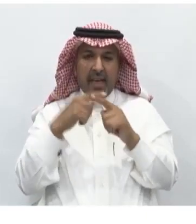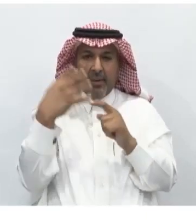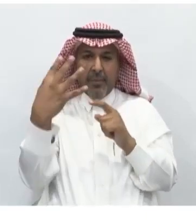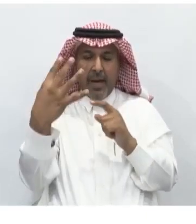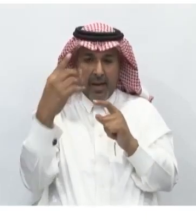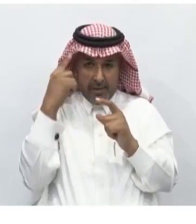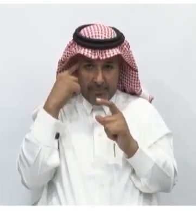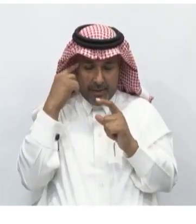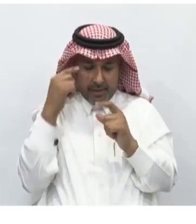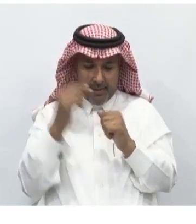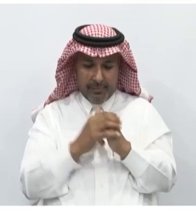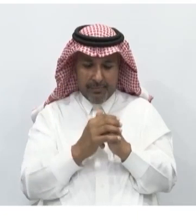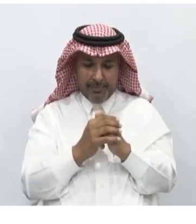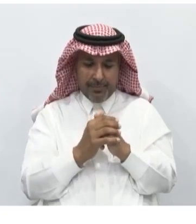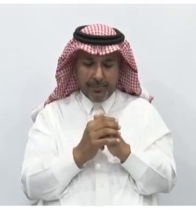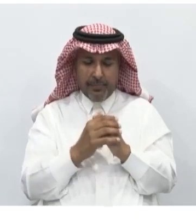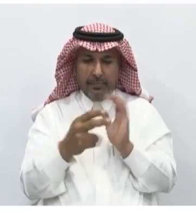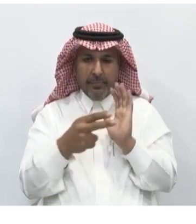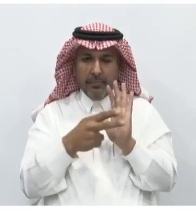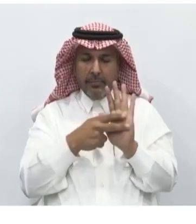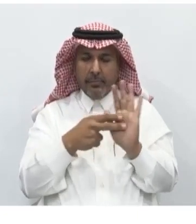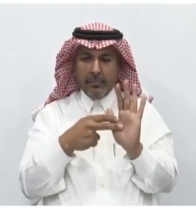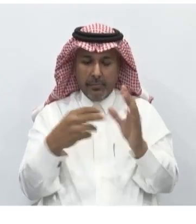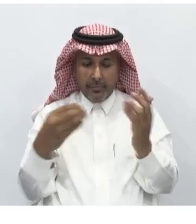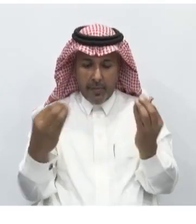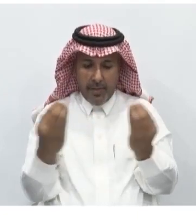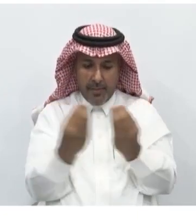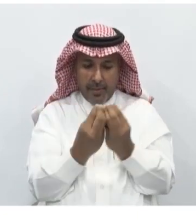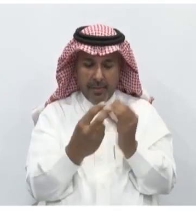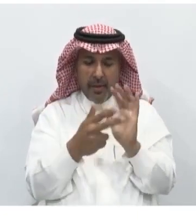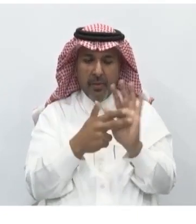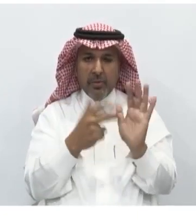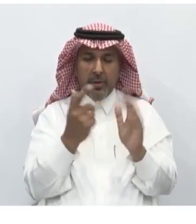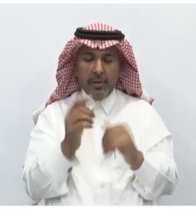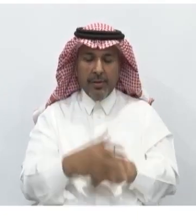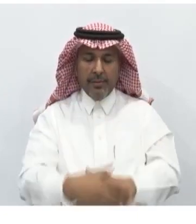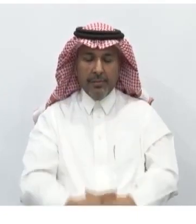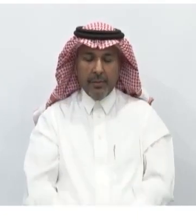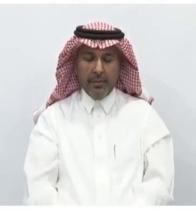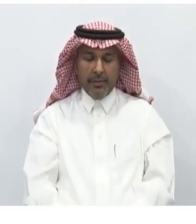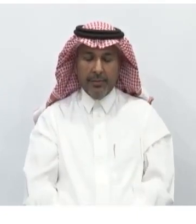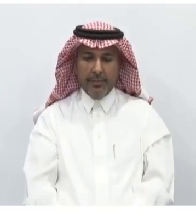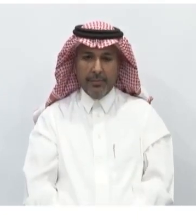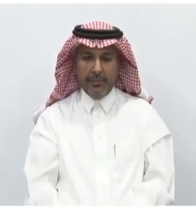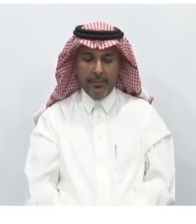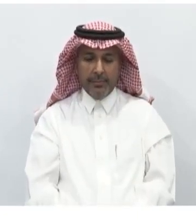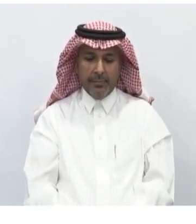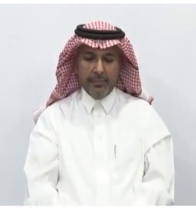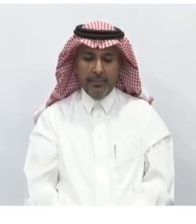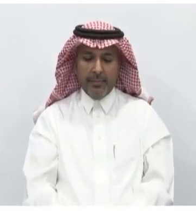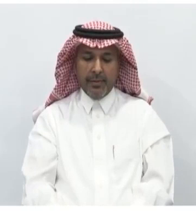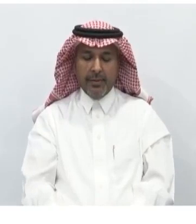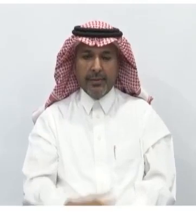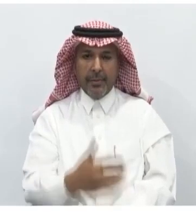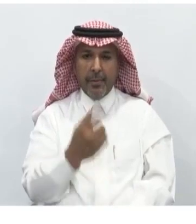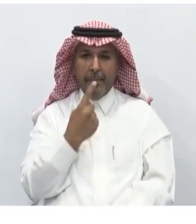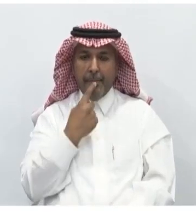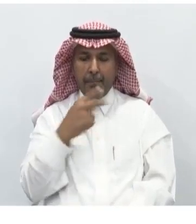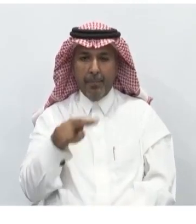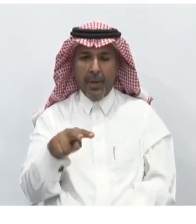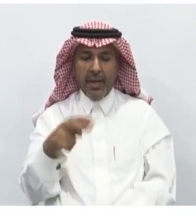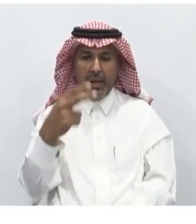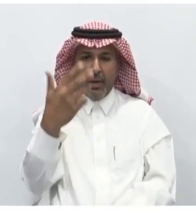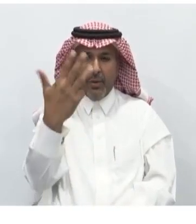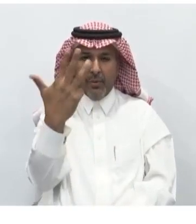إذا 4 في الـ 16 أستخرج من هنا أولا قيمة الضرب ثم أجمعهم سيعطيني الناتج